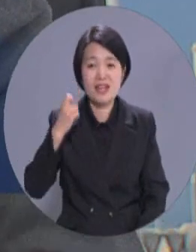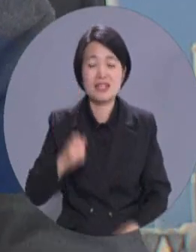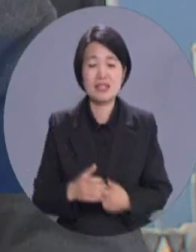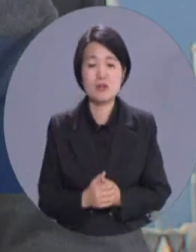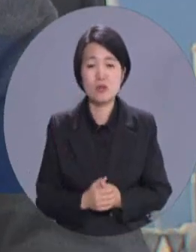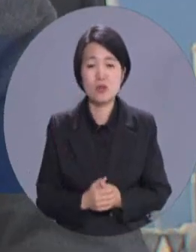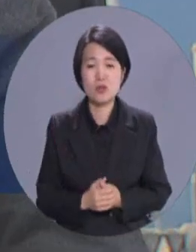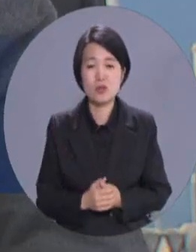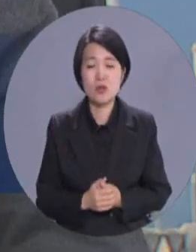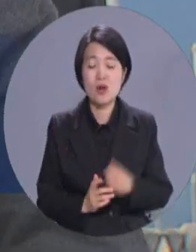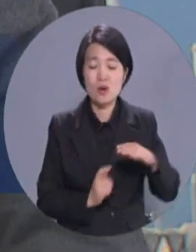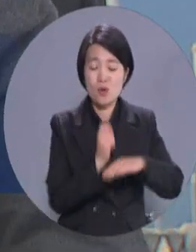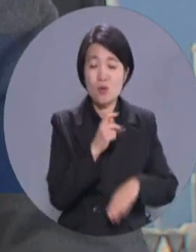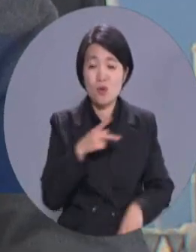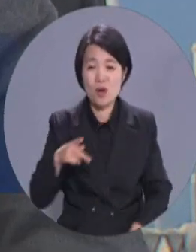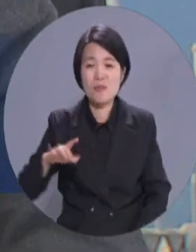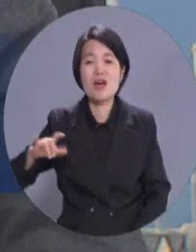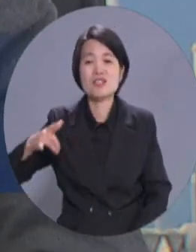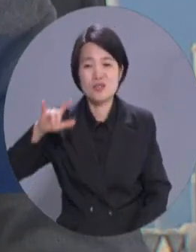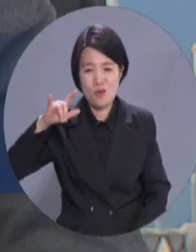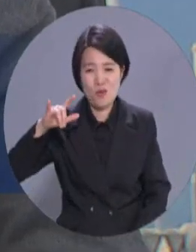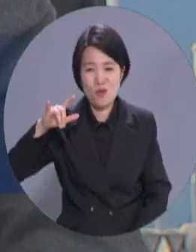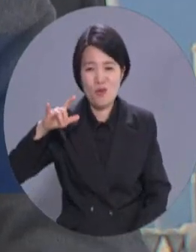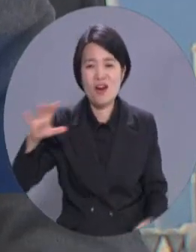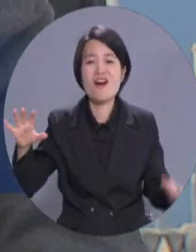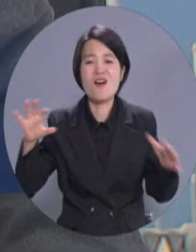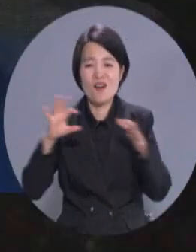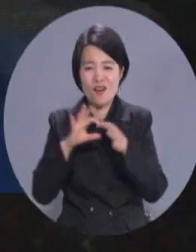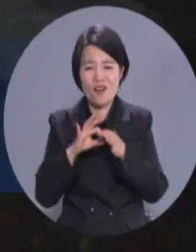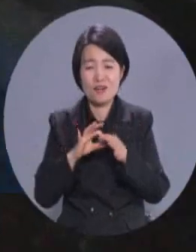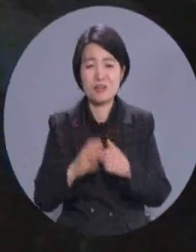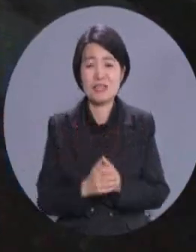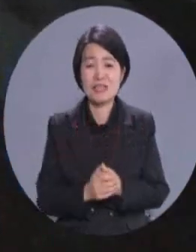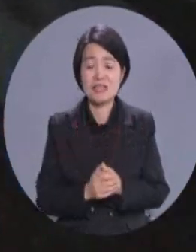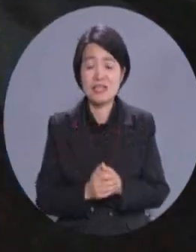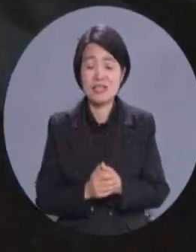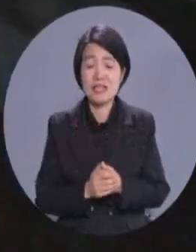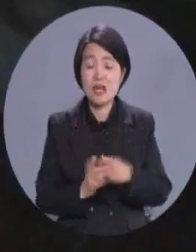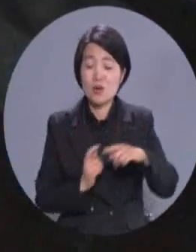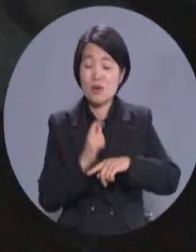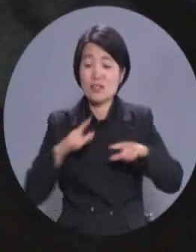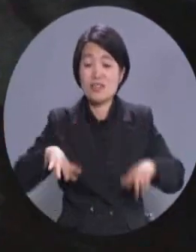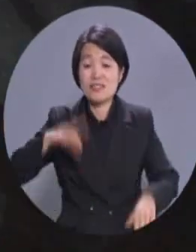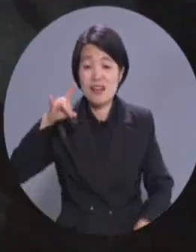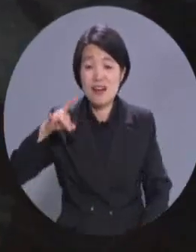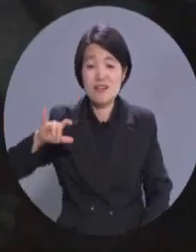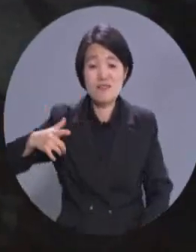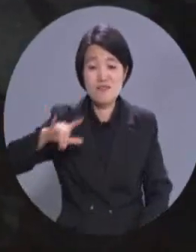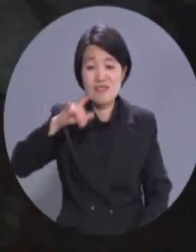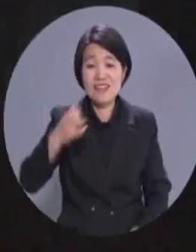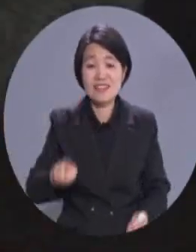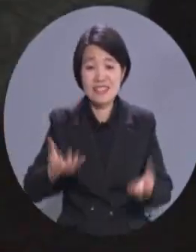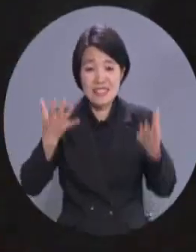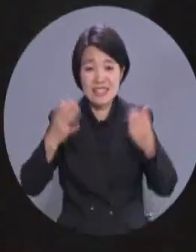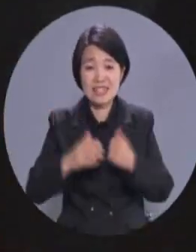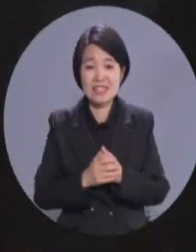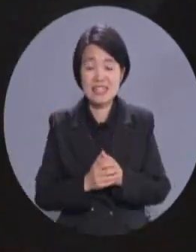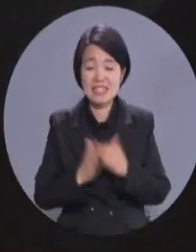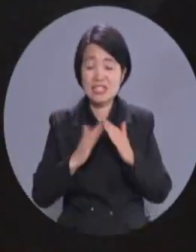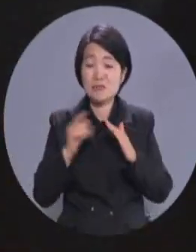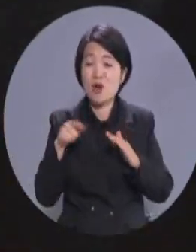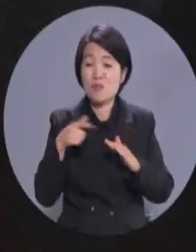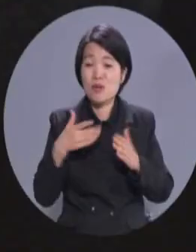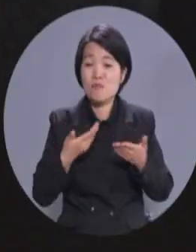기 또 고하은 드론쇼 도에서 처음으로 선보인 녹동 드론 쇼가 지붕없는